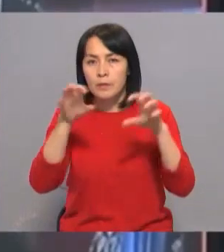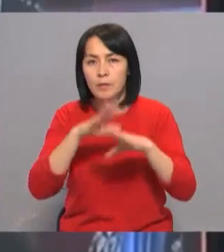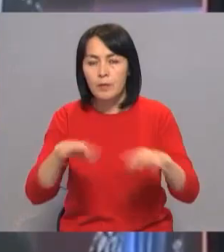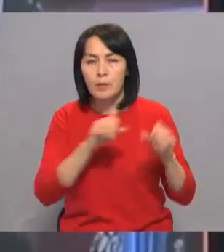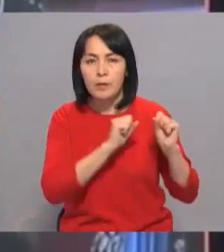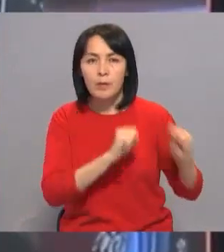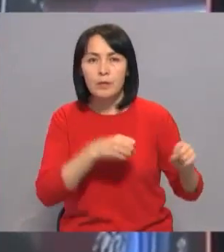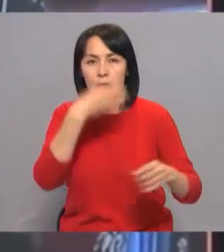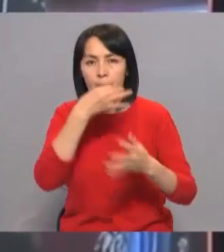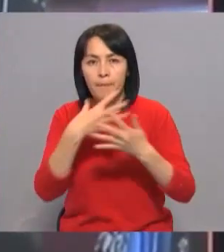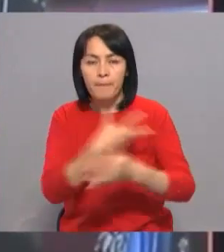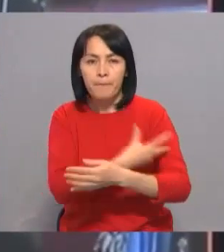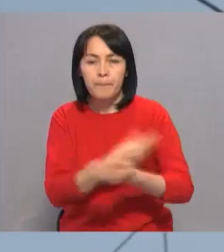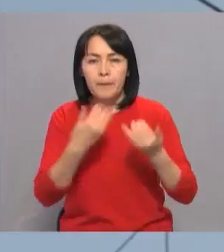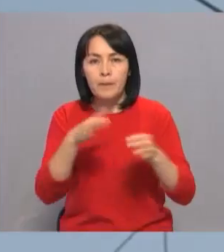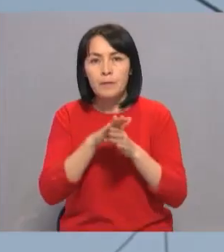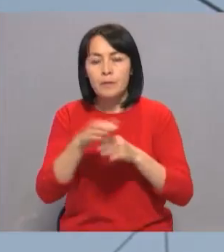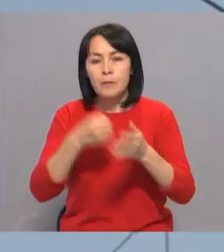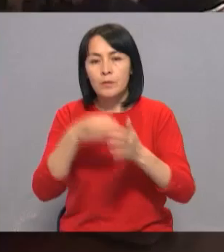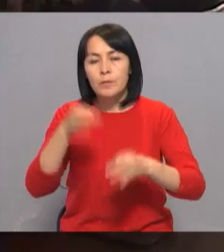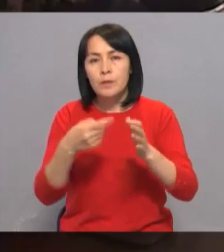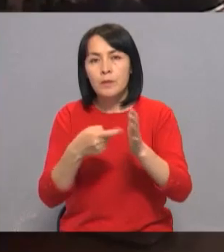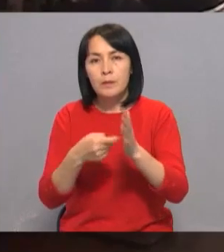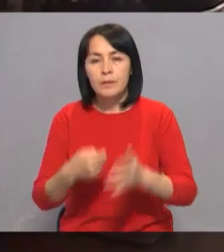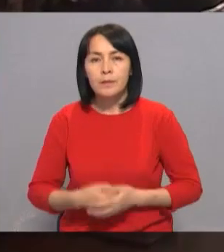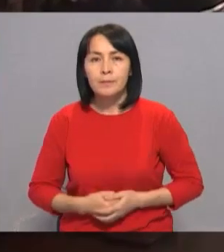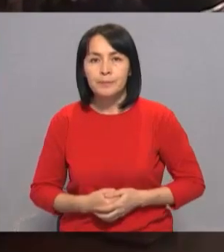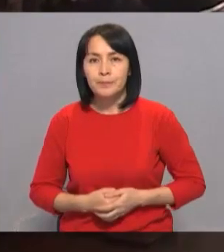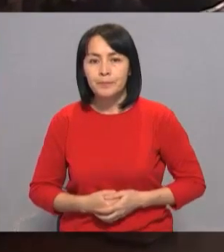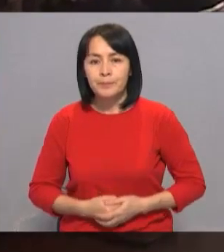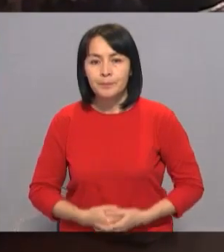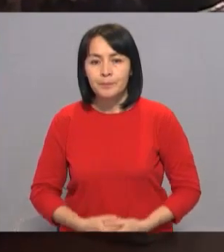незаконного хранения наркотических средств проводится досудебное расследование. Ернур Бабиев, Диана Балязи, новости.